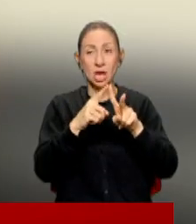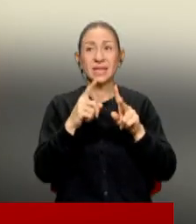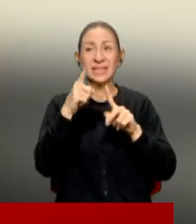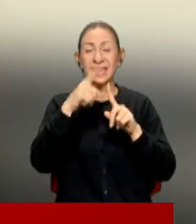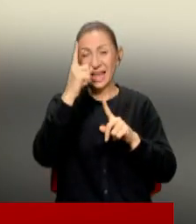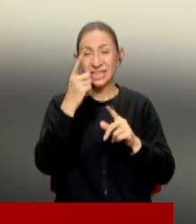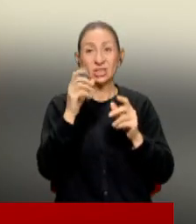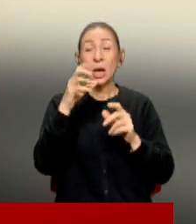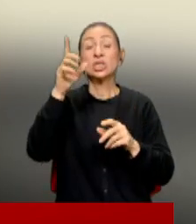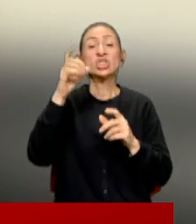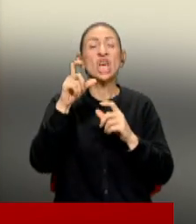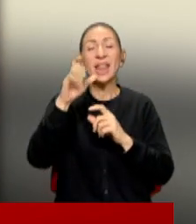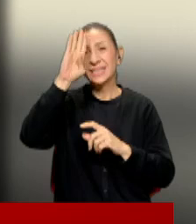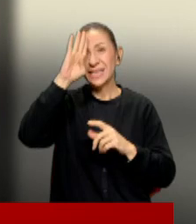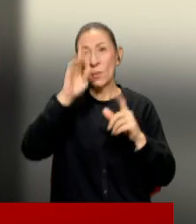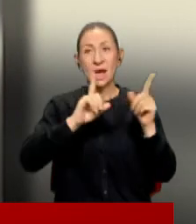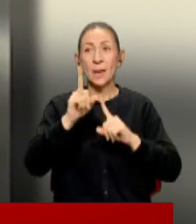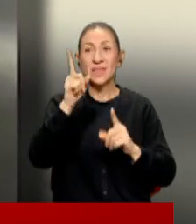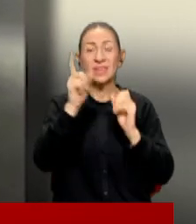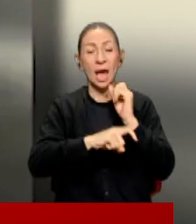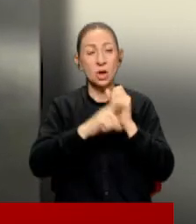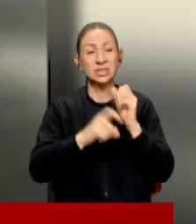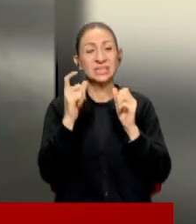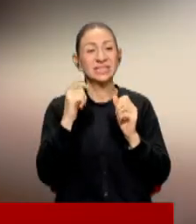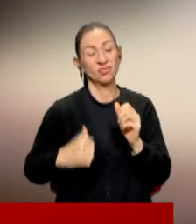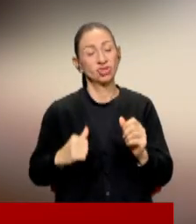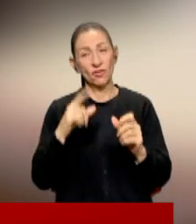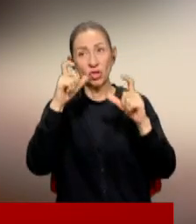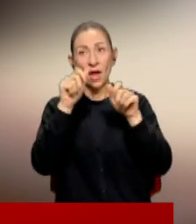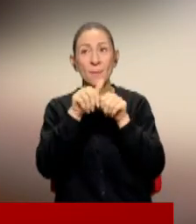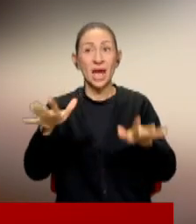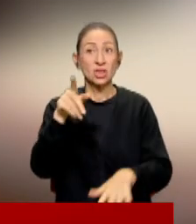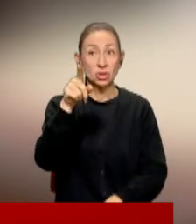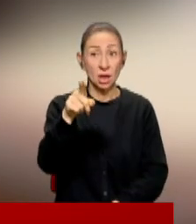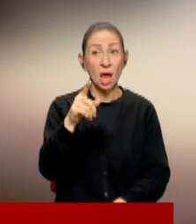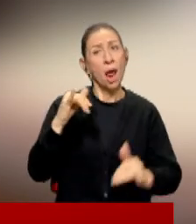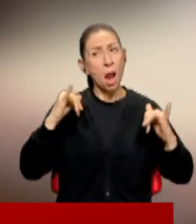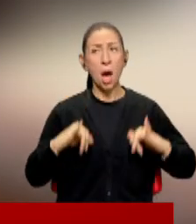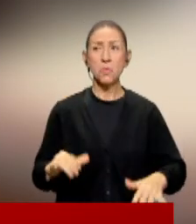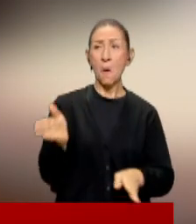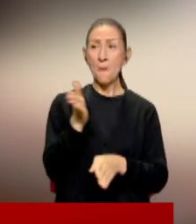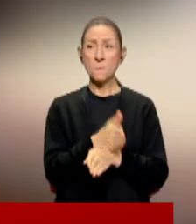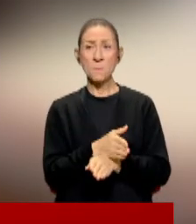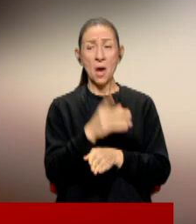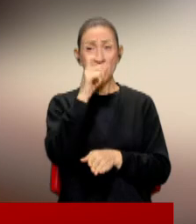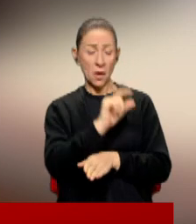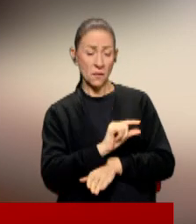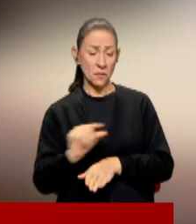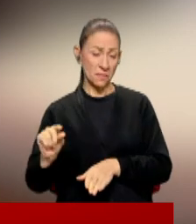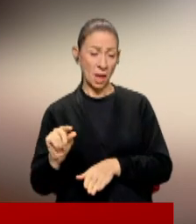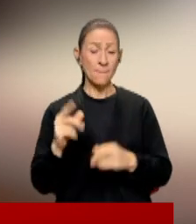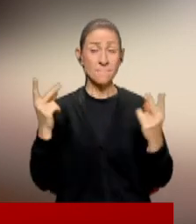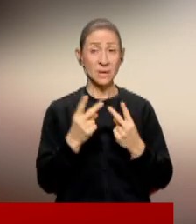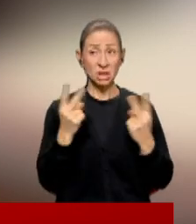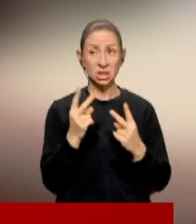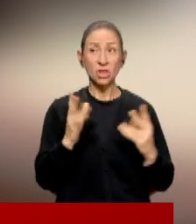Çağlıyan İstanbul adliyesinde bir savcısının odasından Fotoğraf paylaştı rahatlığıyla ve fotoğrafın altına yazdığı